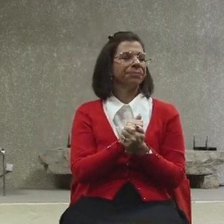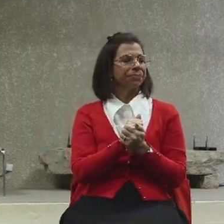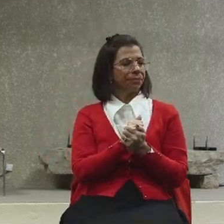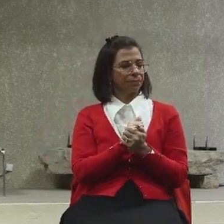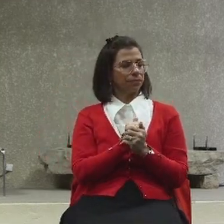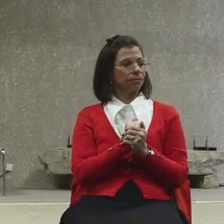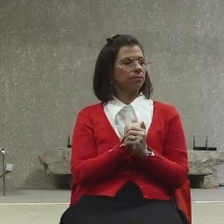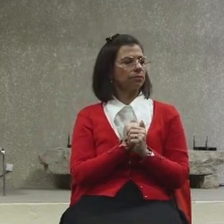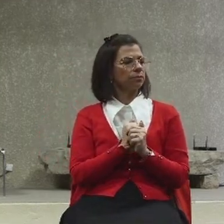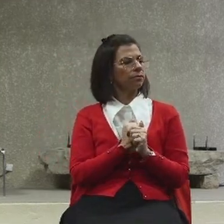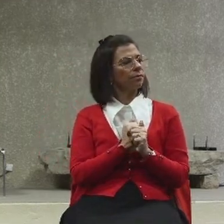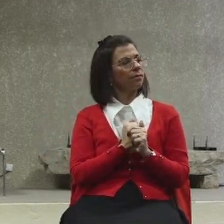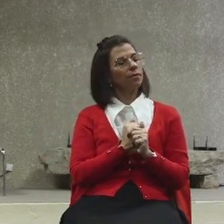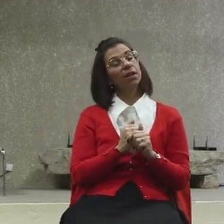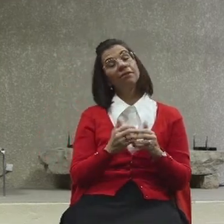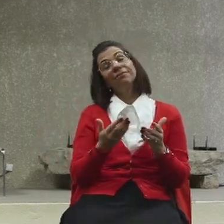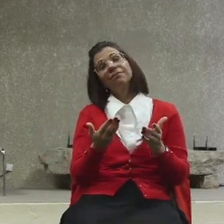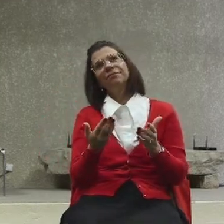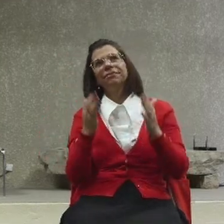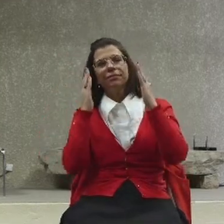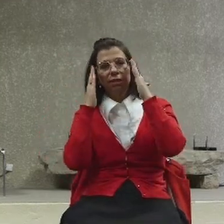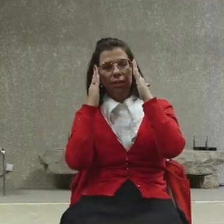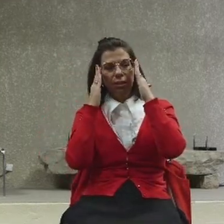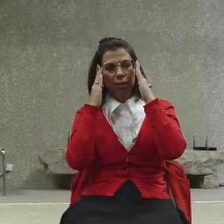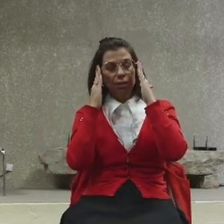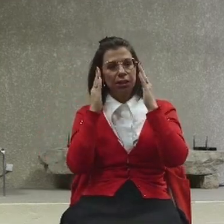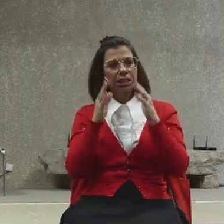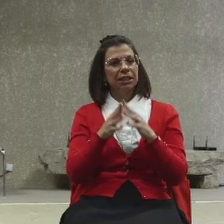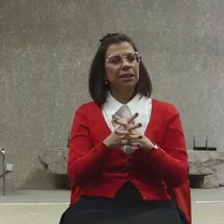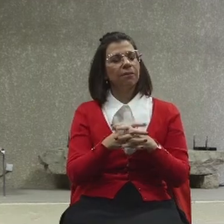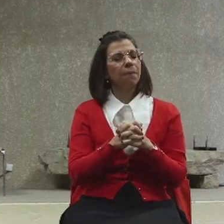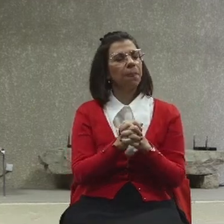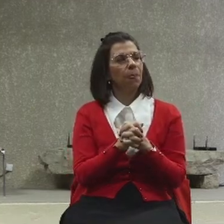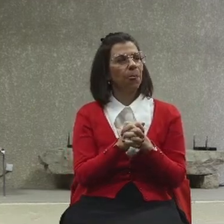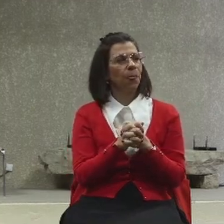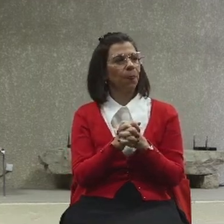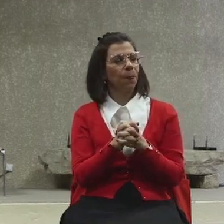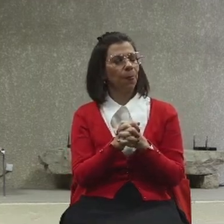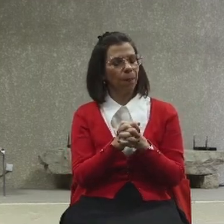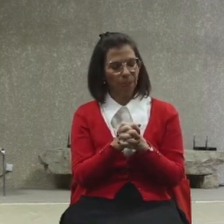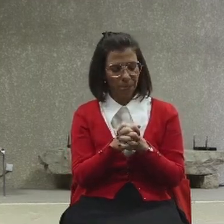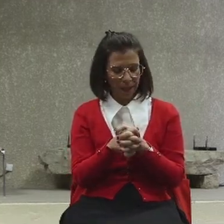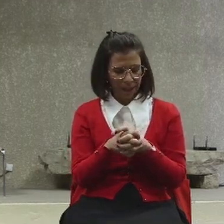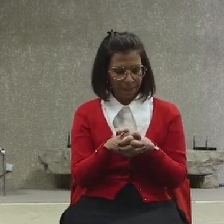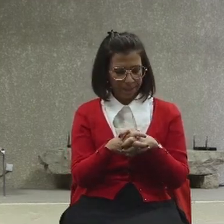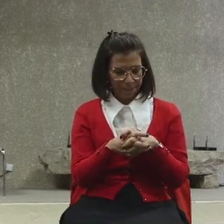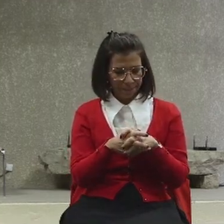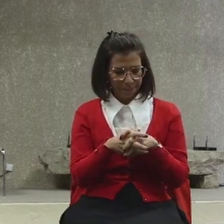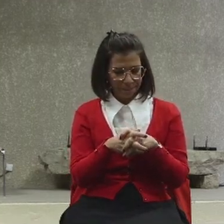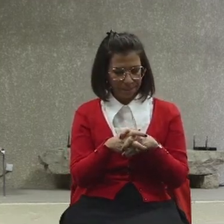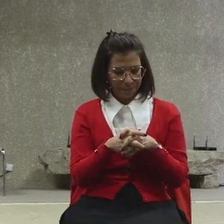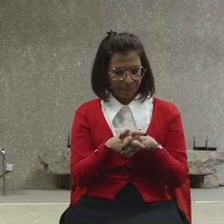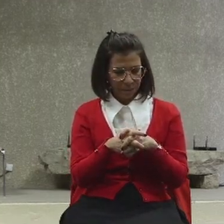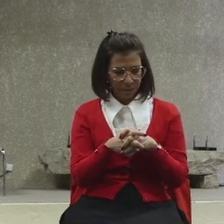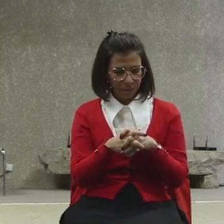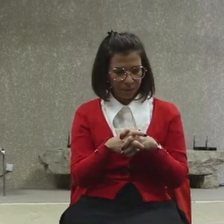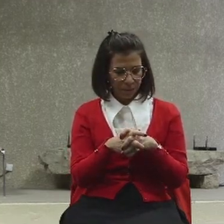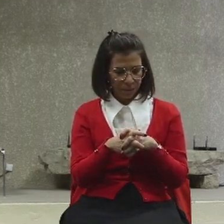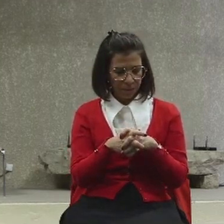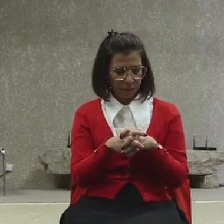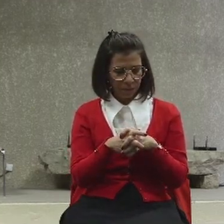Dieu. Et notre identité est en lui. Et nous sommes appelés à vivre par la